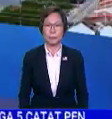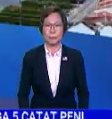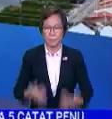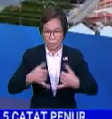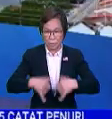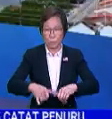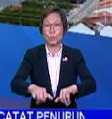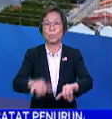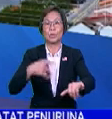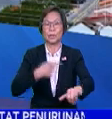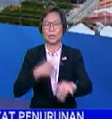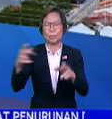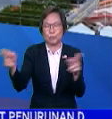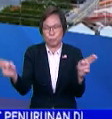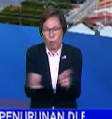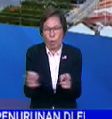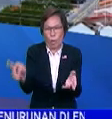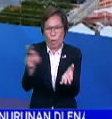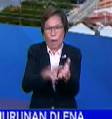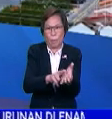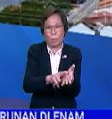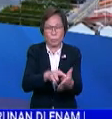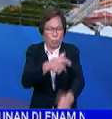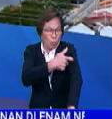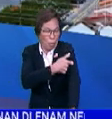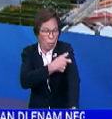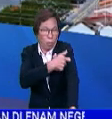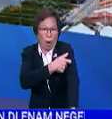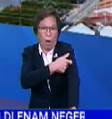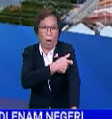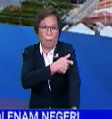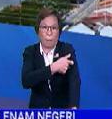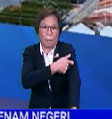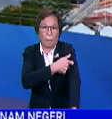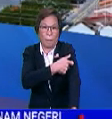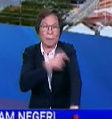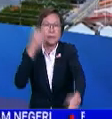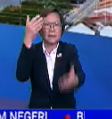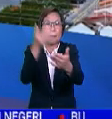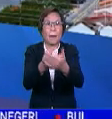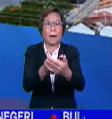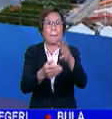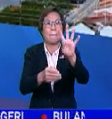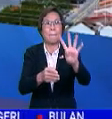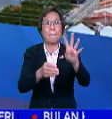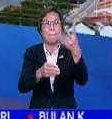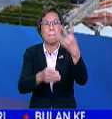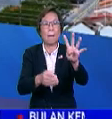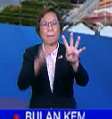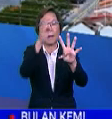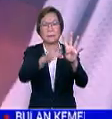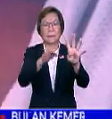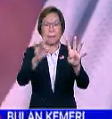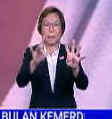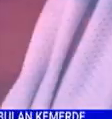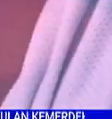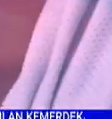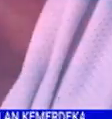Seterusnya, kita ikuti ringkasan laporan prestasi vaksinasi Sarawak setakat 14 Ogos.